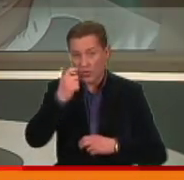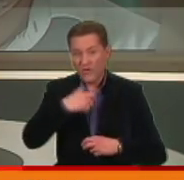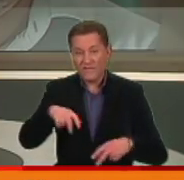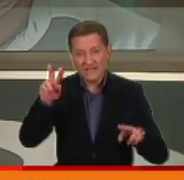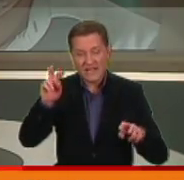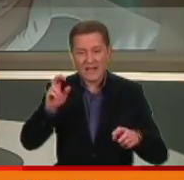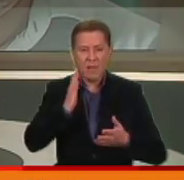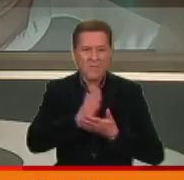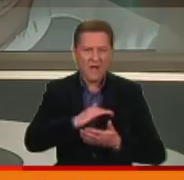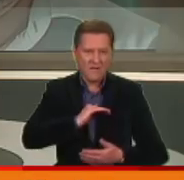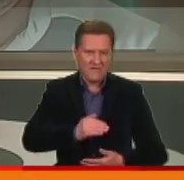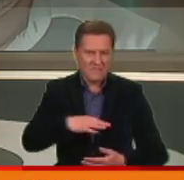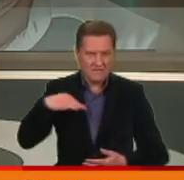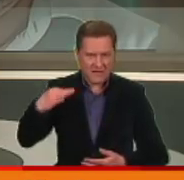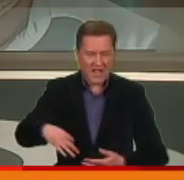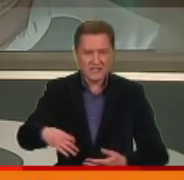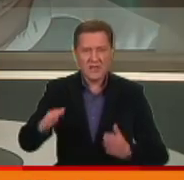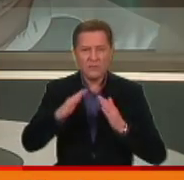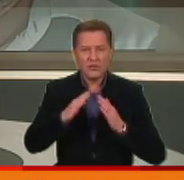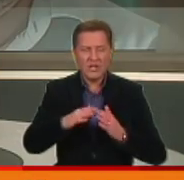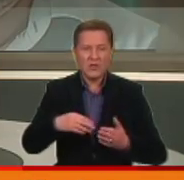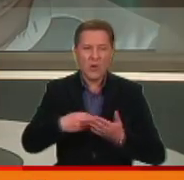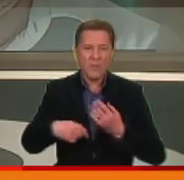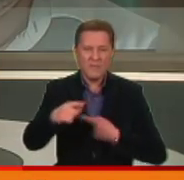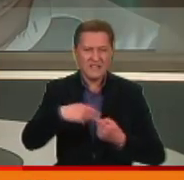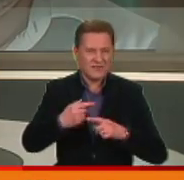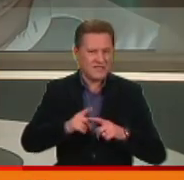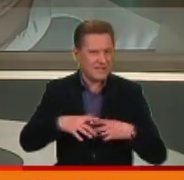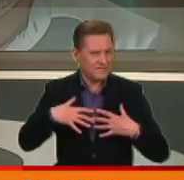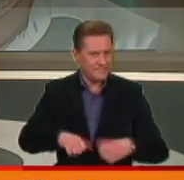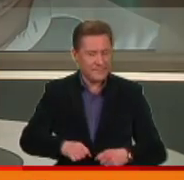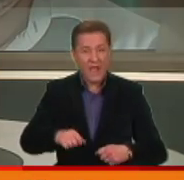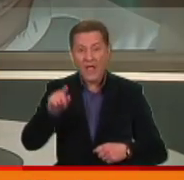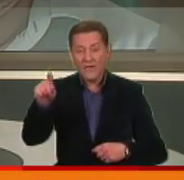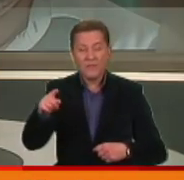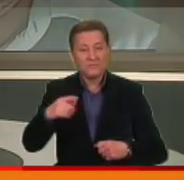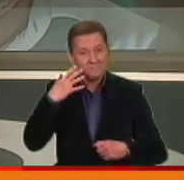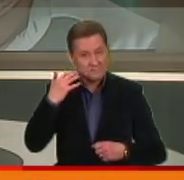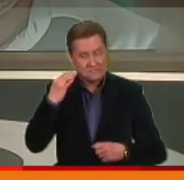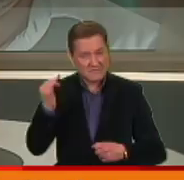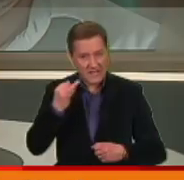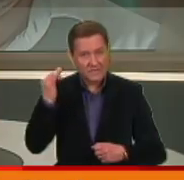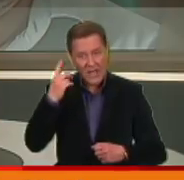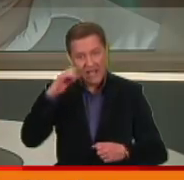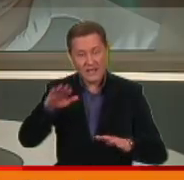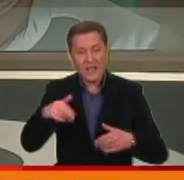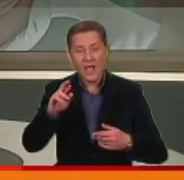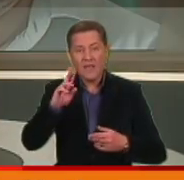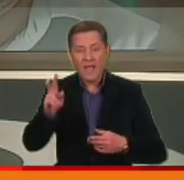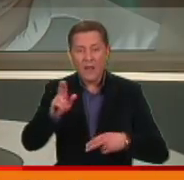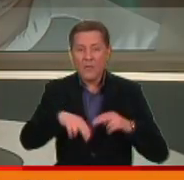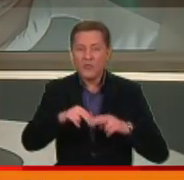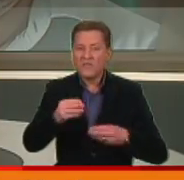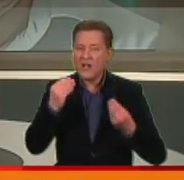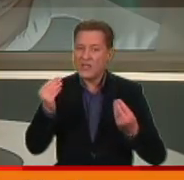мав будинок, прибутковий бізнес. Але це все стало рутиною для нього. Тоді чоловіка захопила ідея, як за найменшого бюджету побудувати